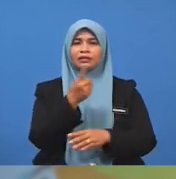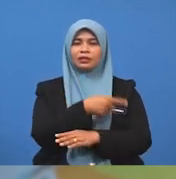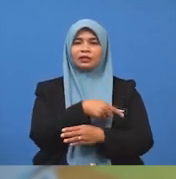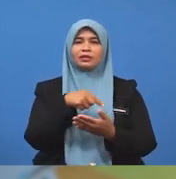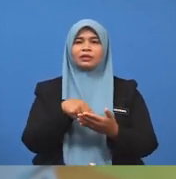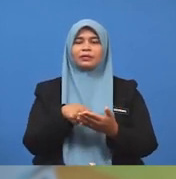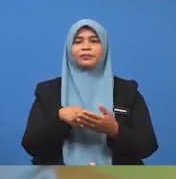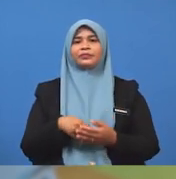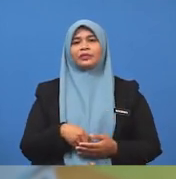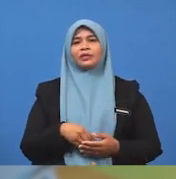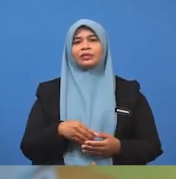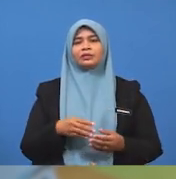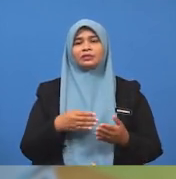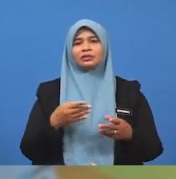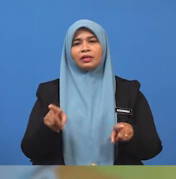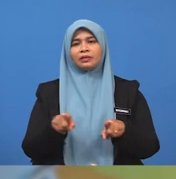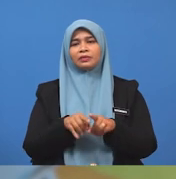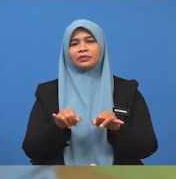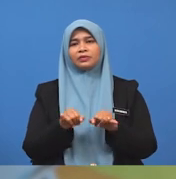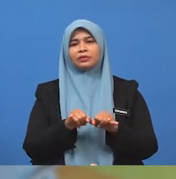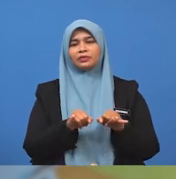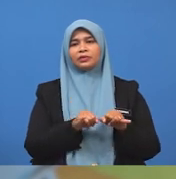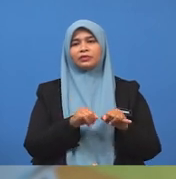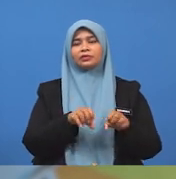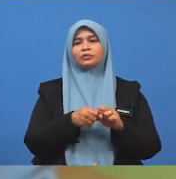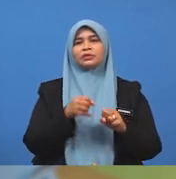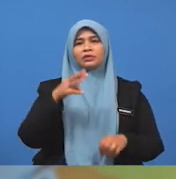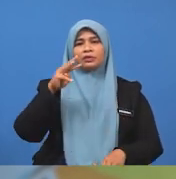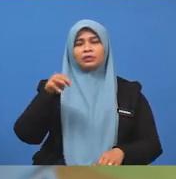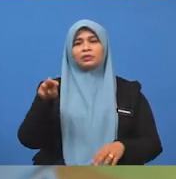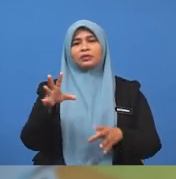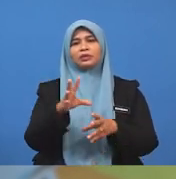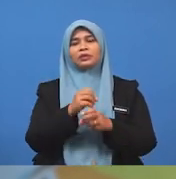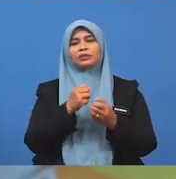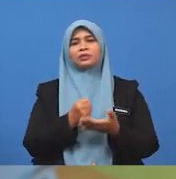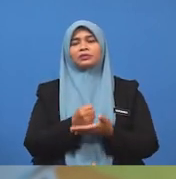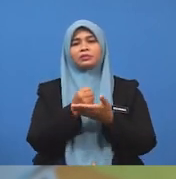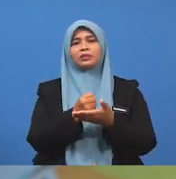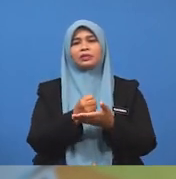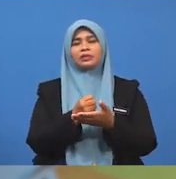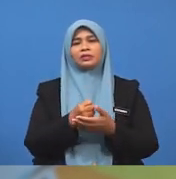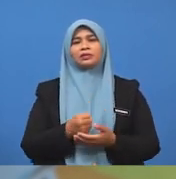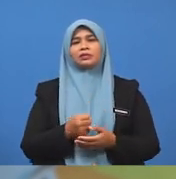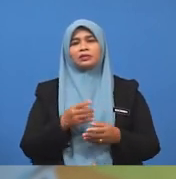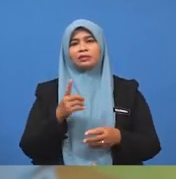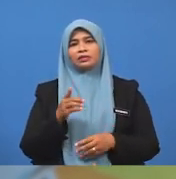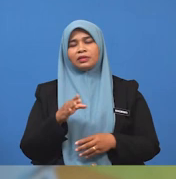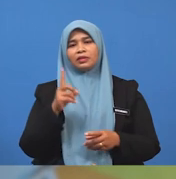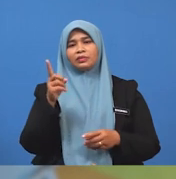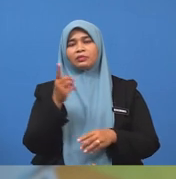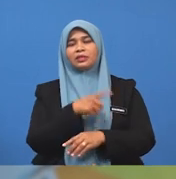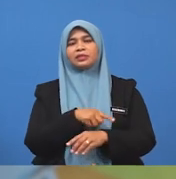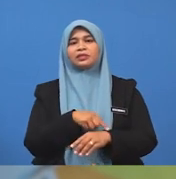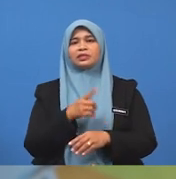dapat memberi sumbangan yang besar dalam bidang ilmu kode suatu hari nanti Alhamdulillah dengan